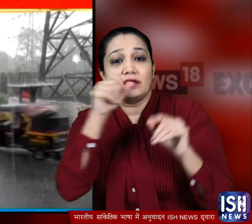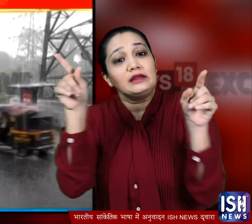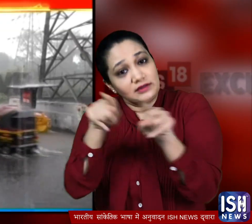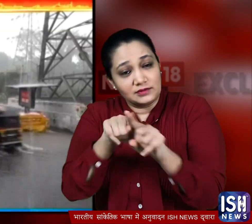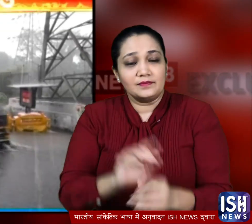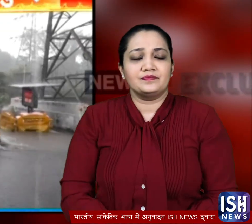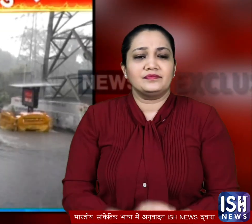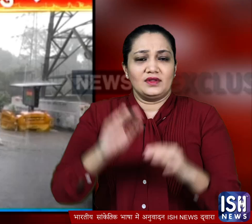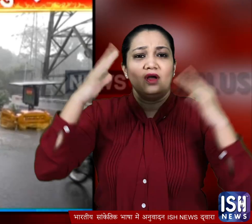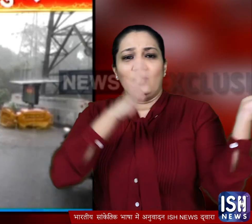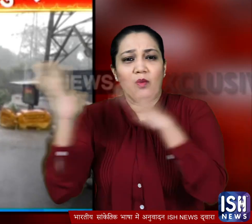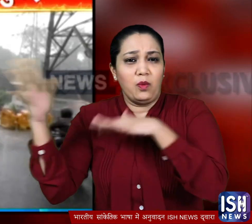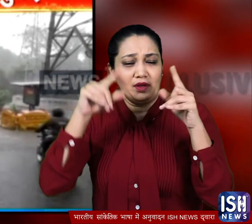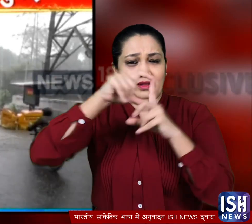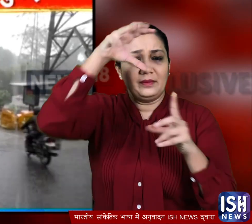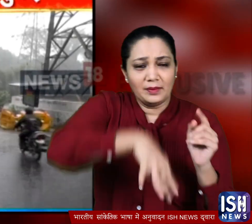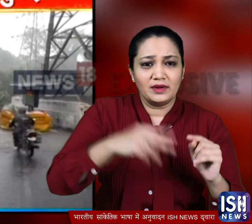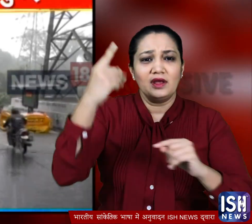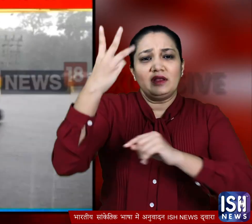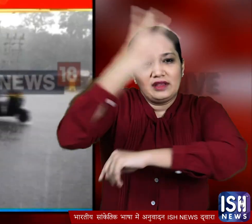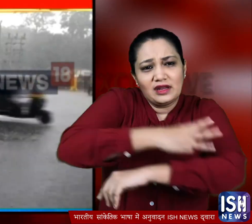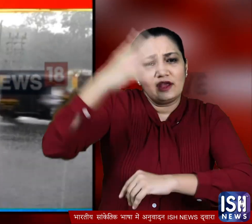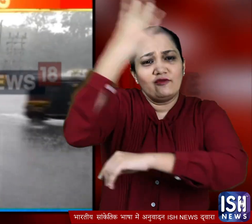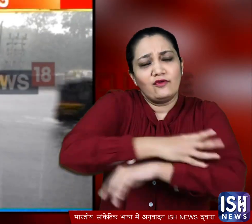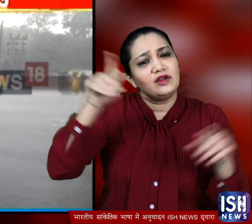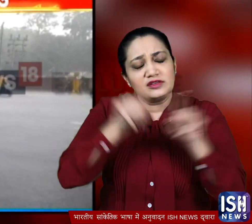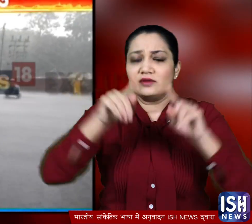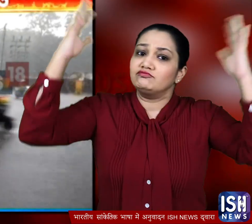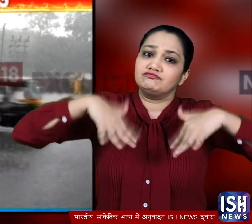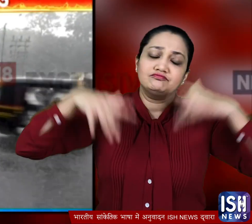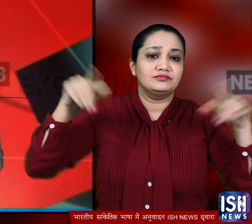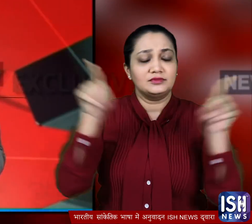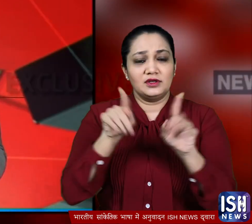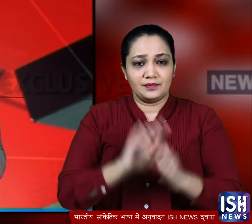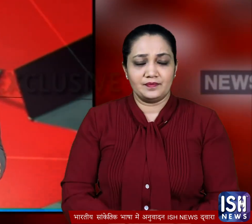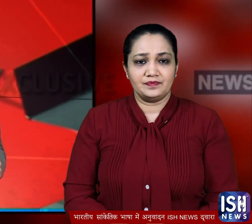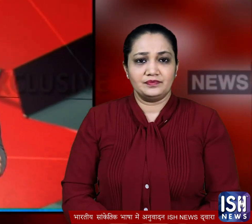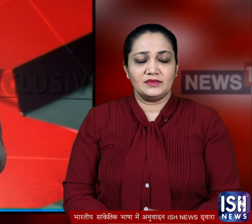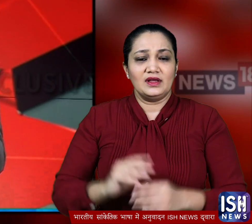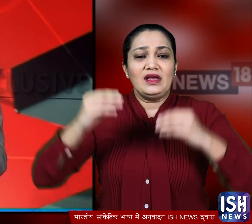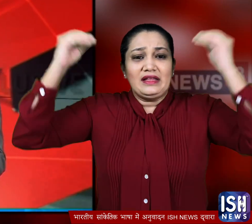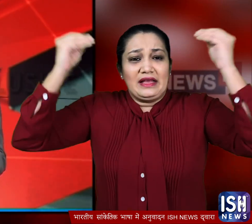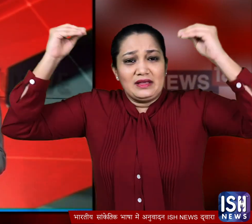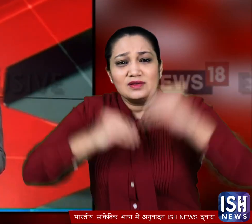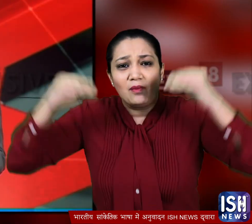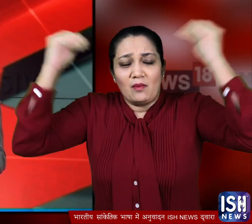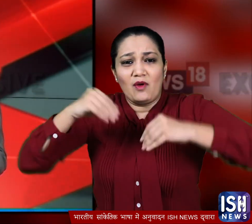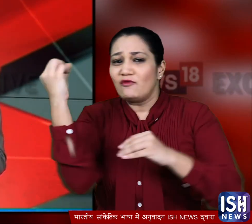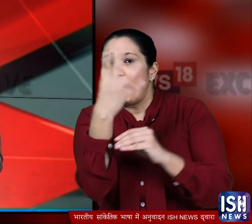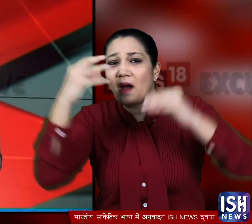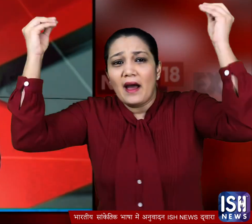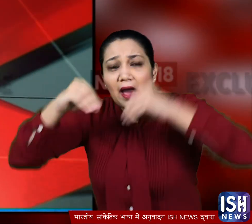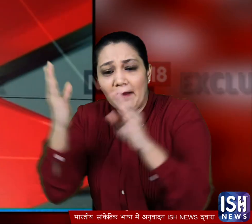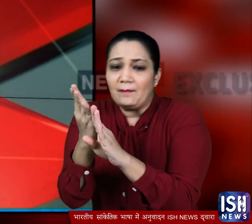है। मौसम विभाग का अनुमान है कि अगले 3 से 4 दिन मुंबई में तेज बारिश हो सकती है, क्योंकि ये मानसून से पहले की बारिश